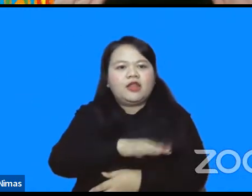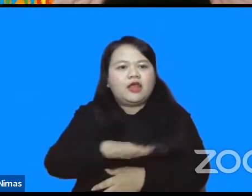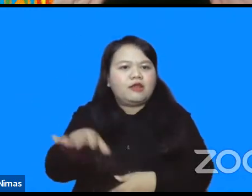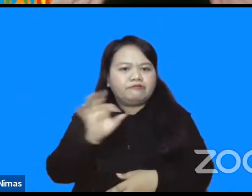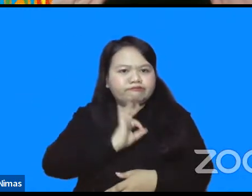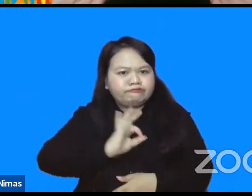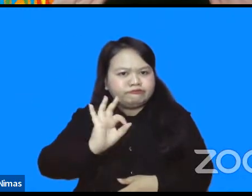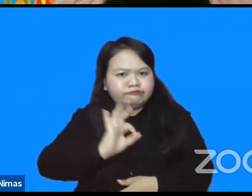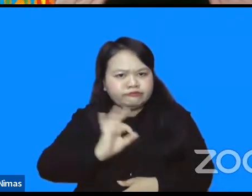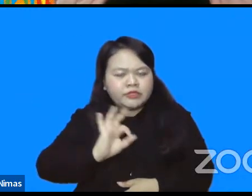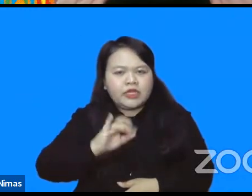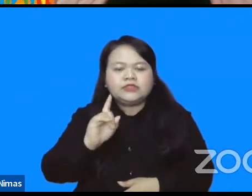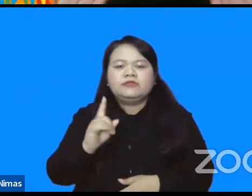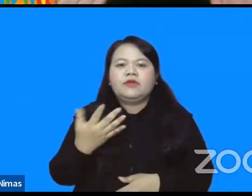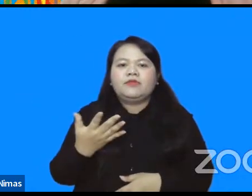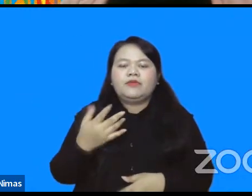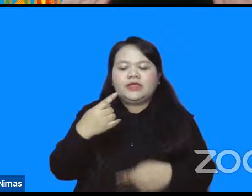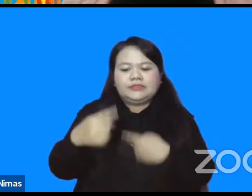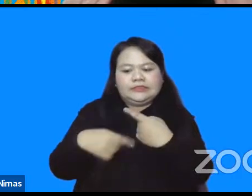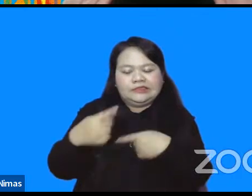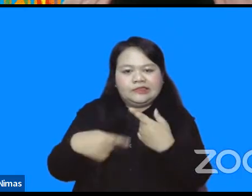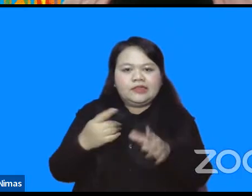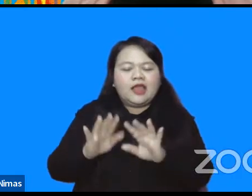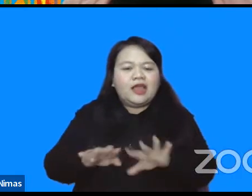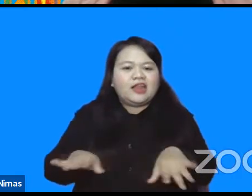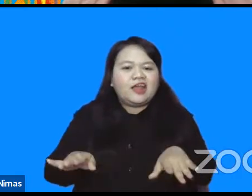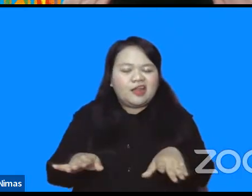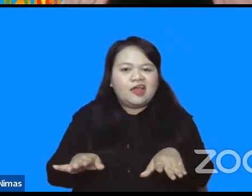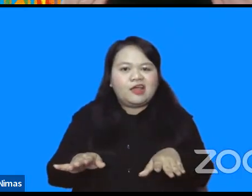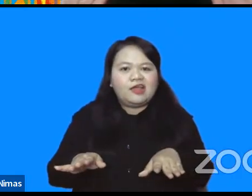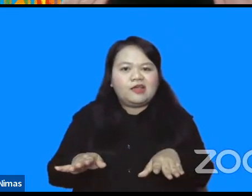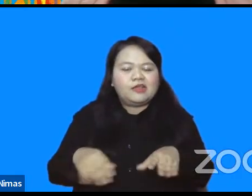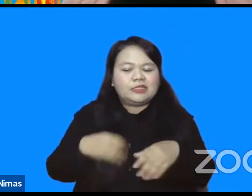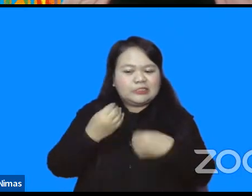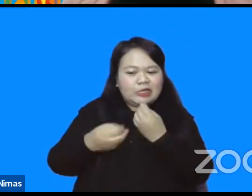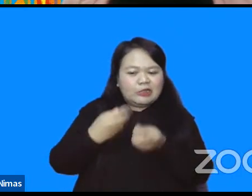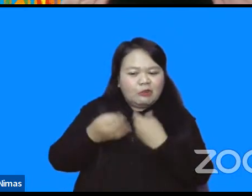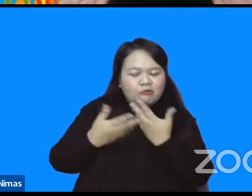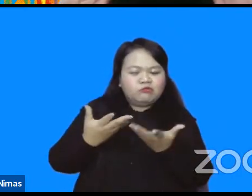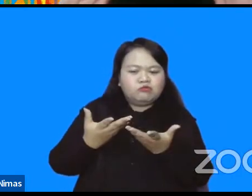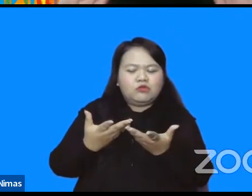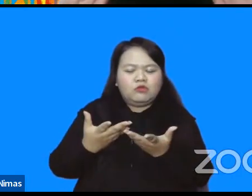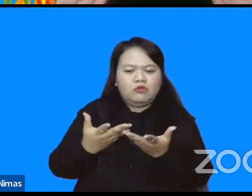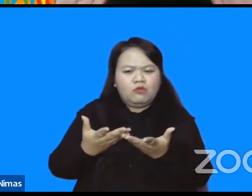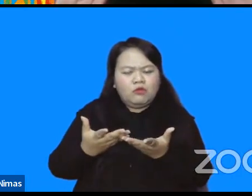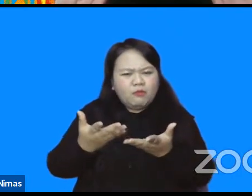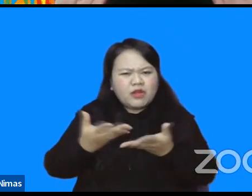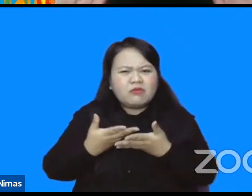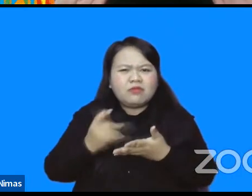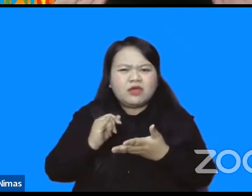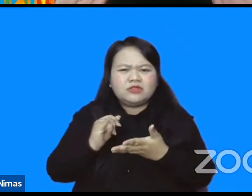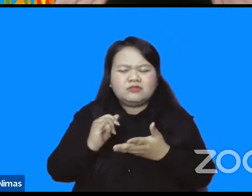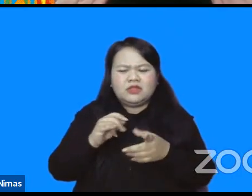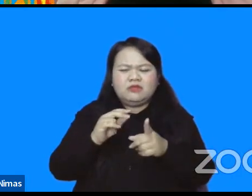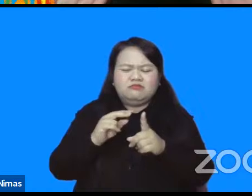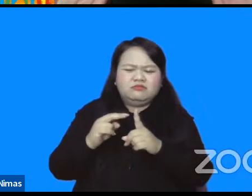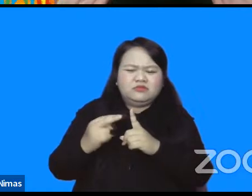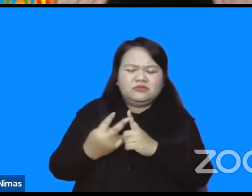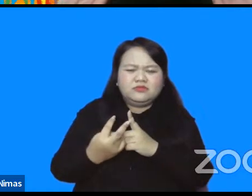Karena dari beberapa cerita dari anak-anak nih ke Bunda itu kadang-kadang anak-anak juga menerima seperti kayak pandangan